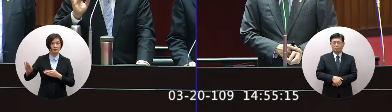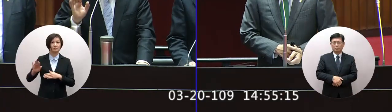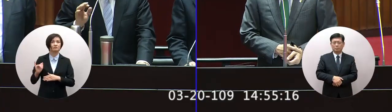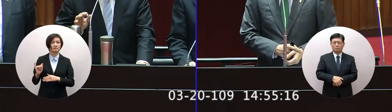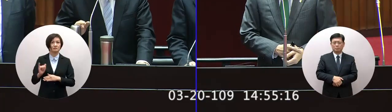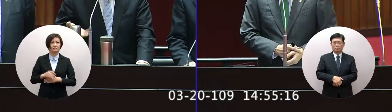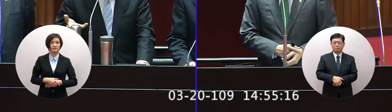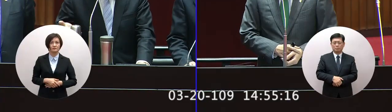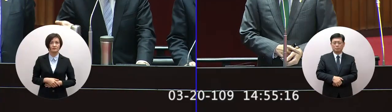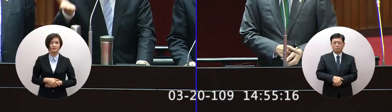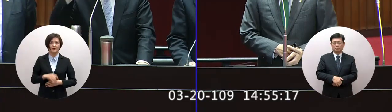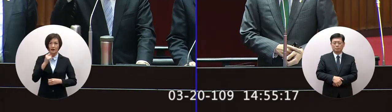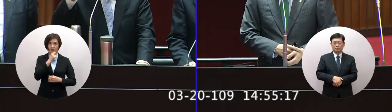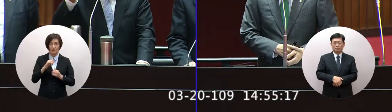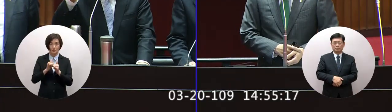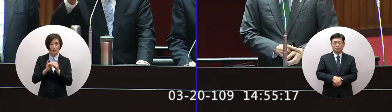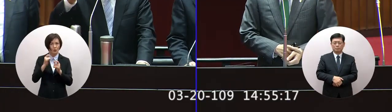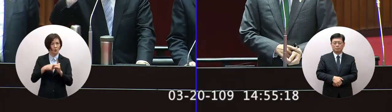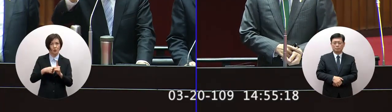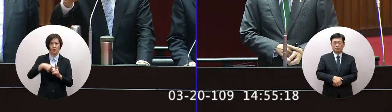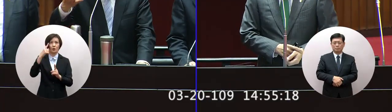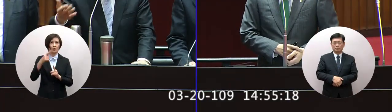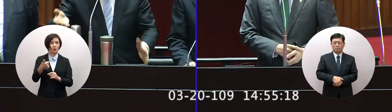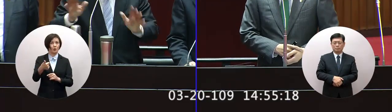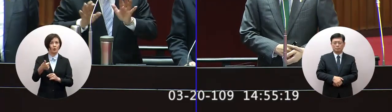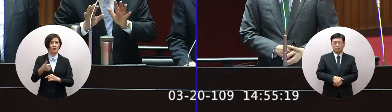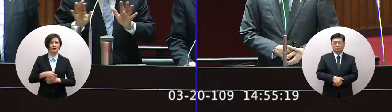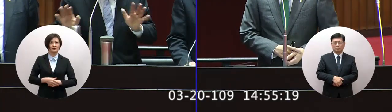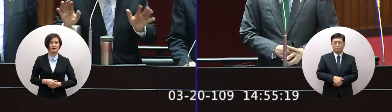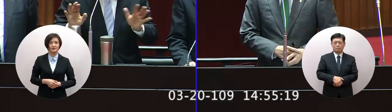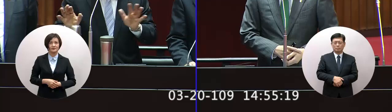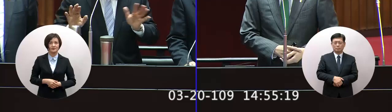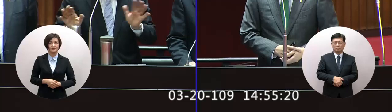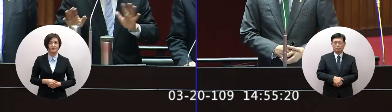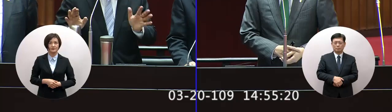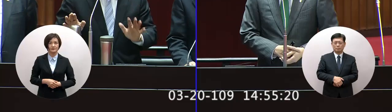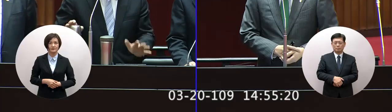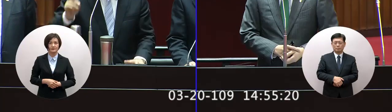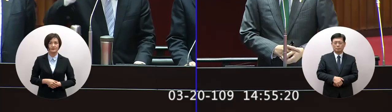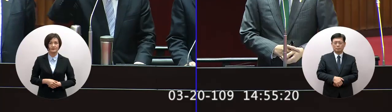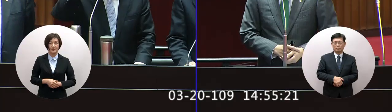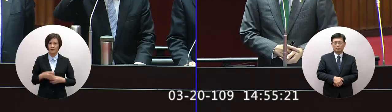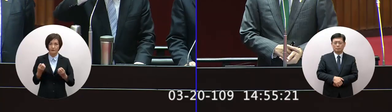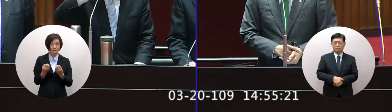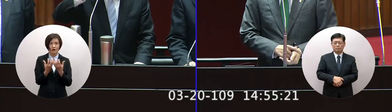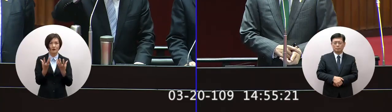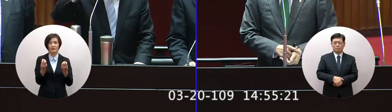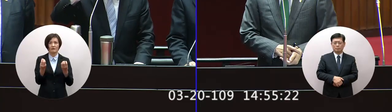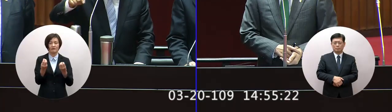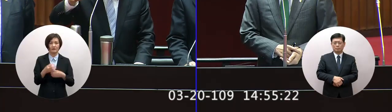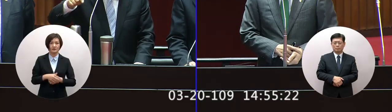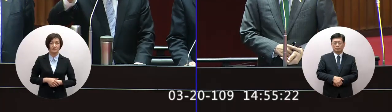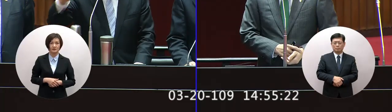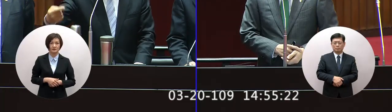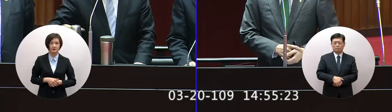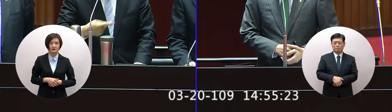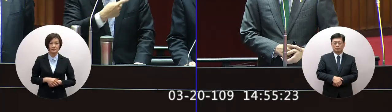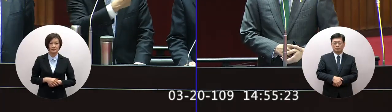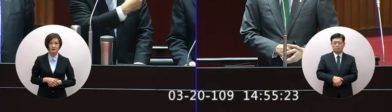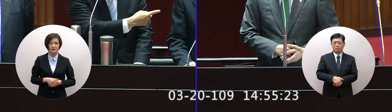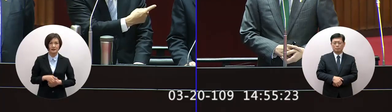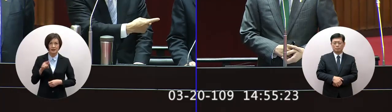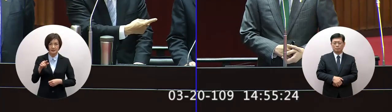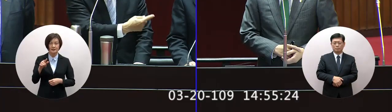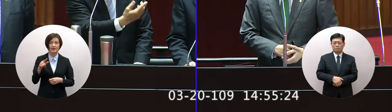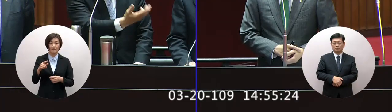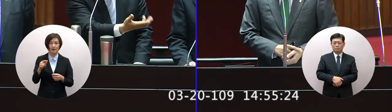我们全体国民真的水准很高，你看没有发生这样的情况，而发生的这个例反而也